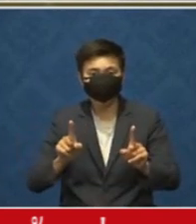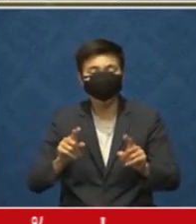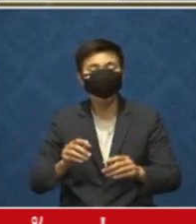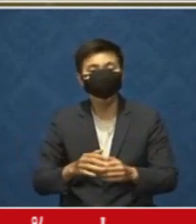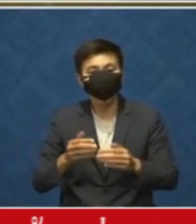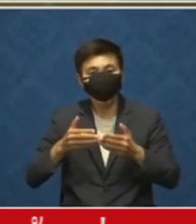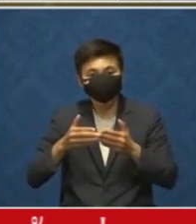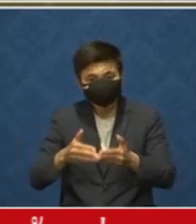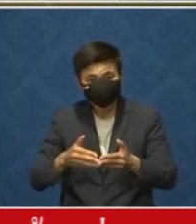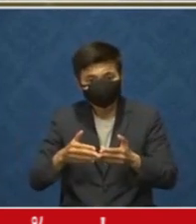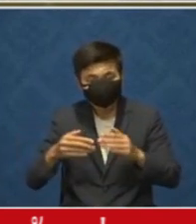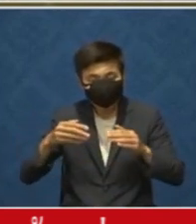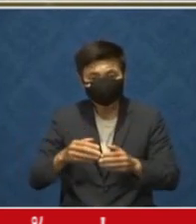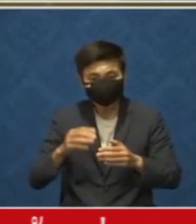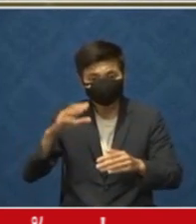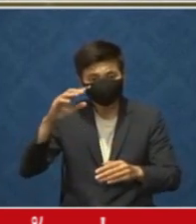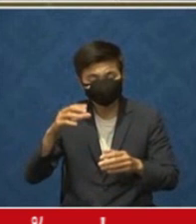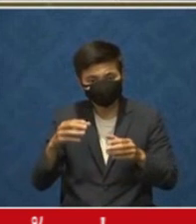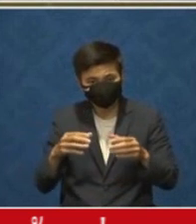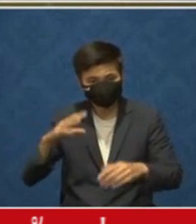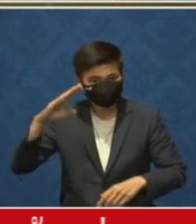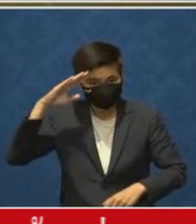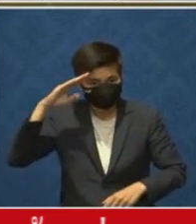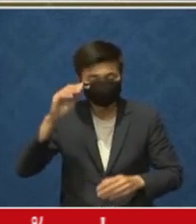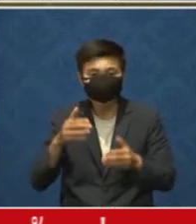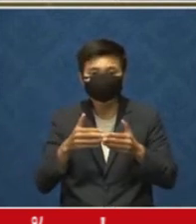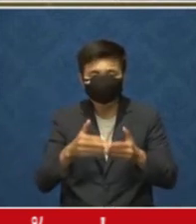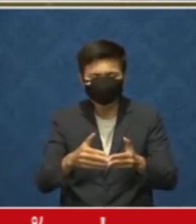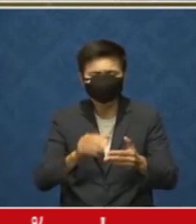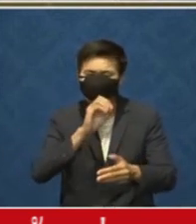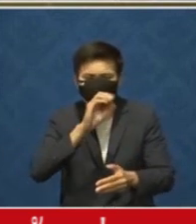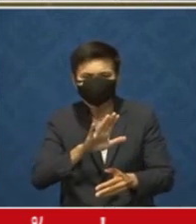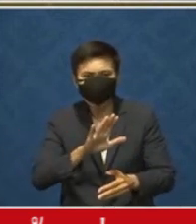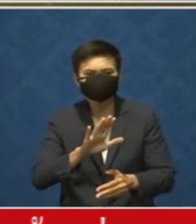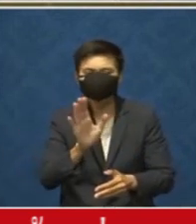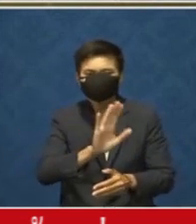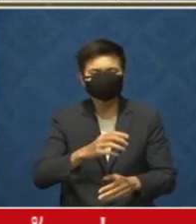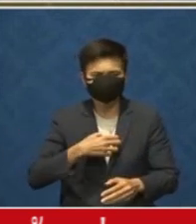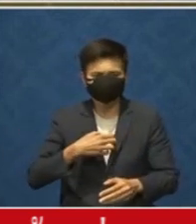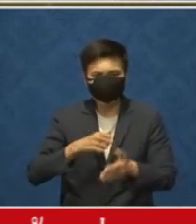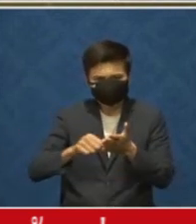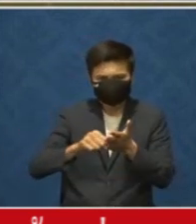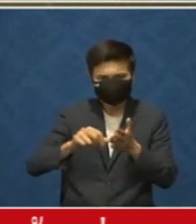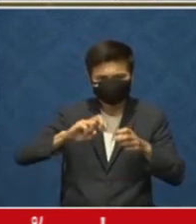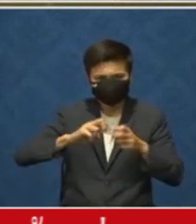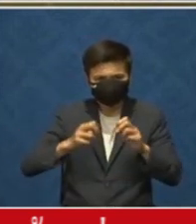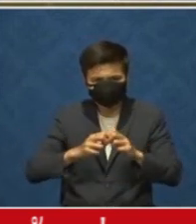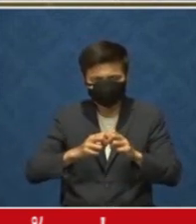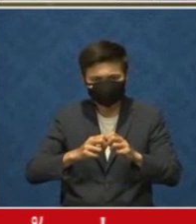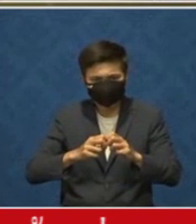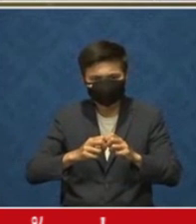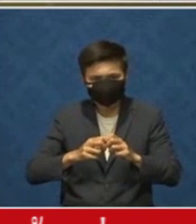ต้องการเครื่องยนต์เยอรมันครับและขอให้ทางการจีนเนี่ยแก้ไขปัญหา ภายใน60